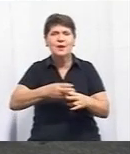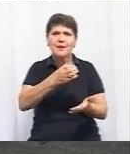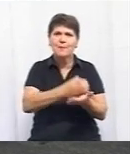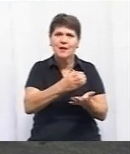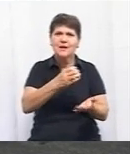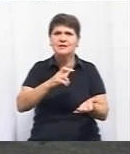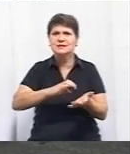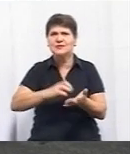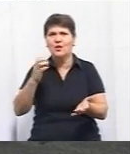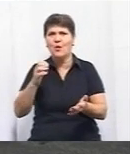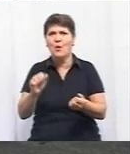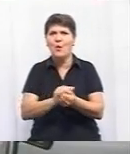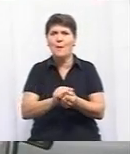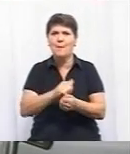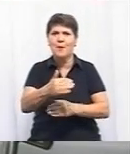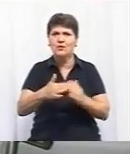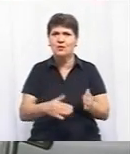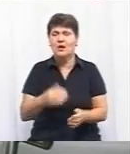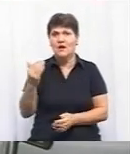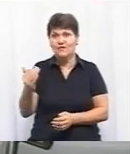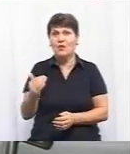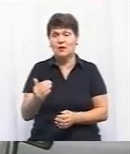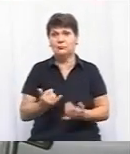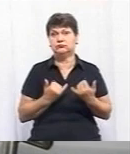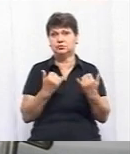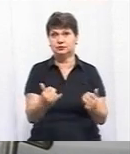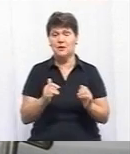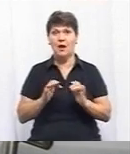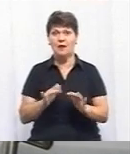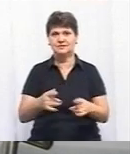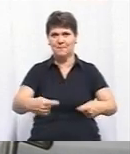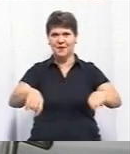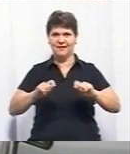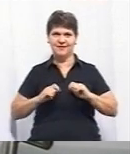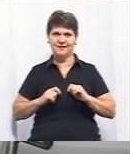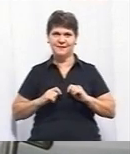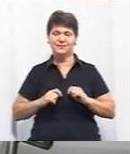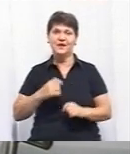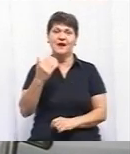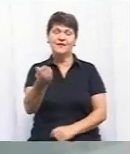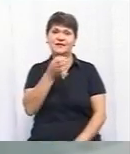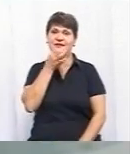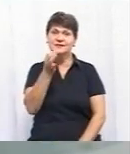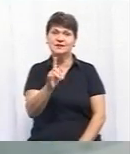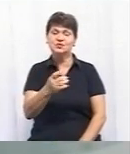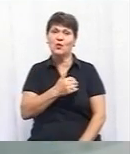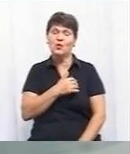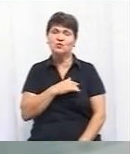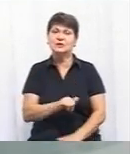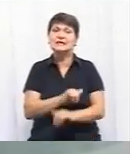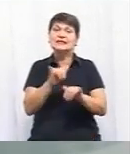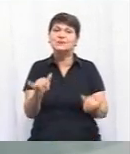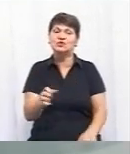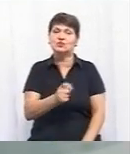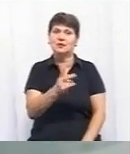макулатура, і вони б хотіли, вони б в рамках акції нам їх передали. В сюжеті ви кажете, що хочете збільшити